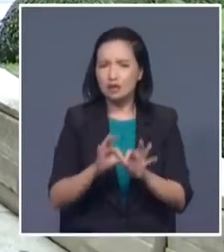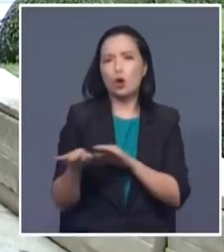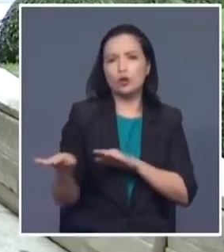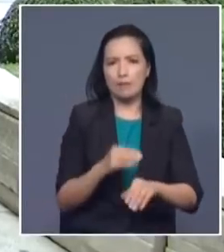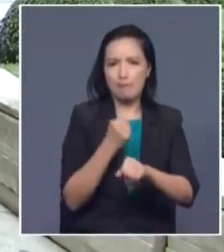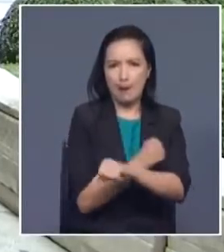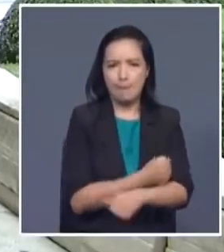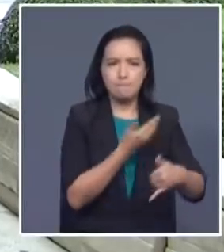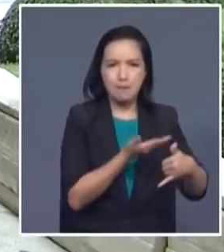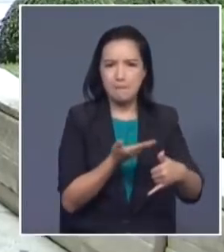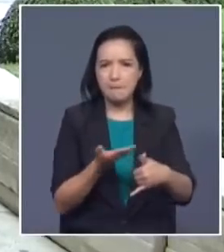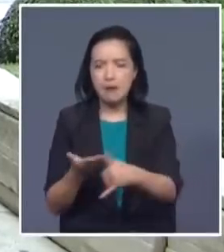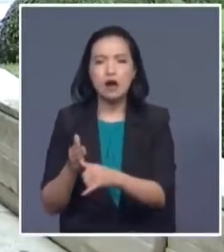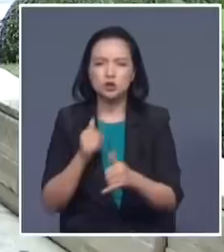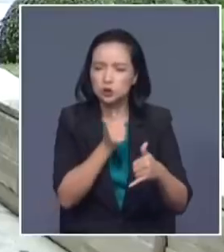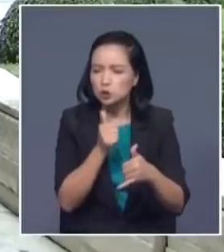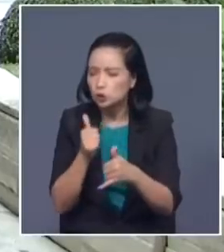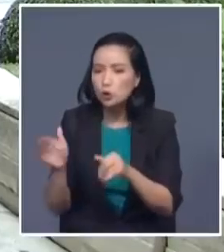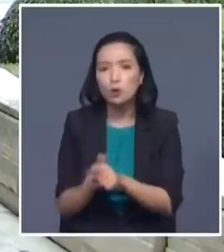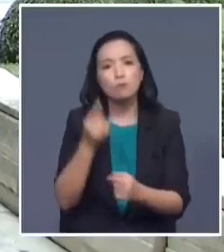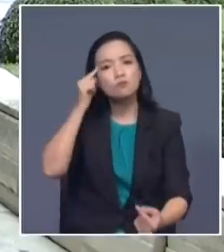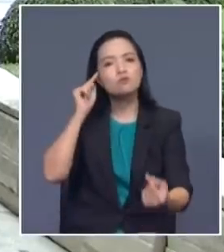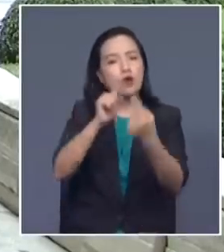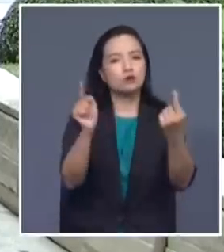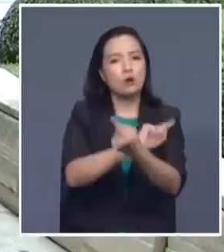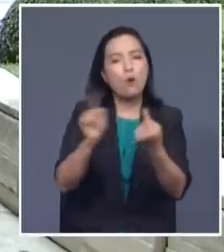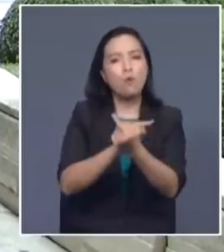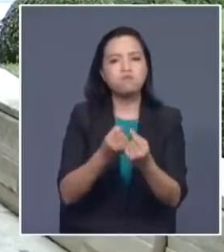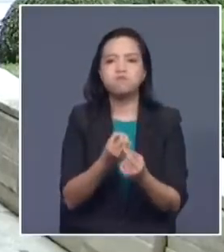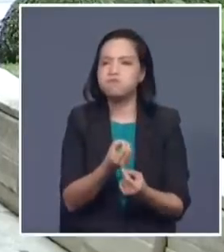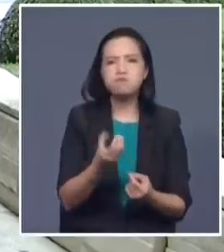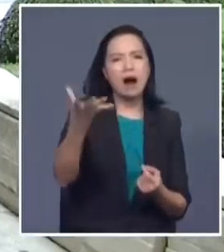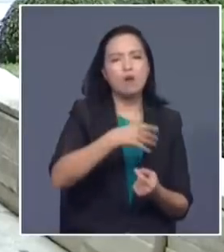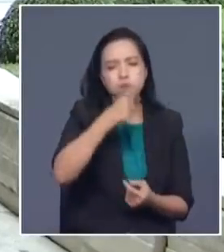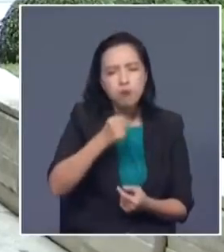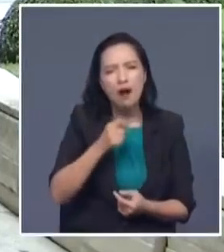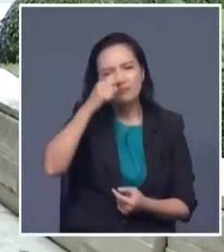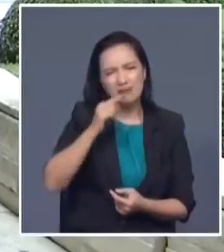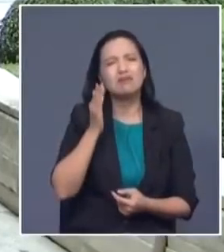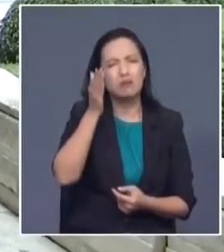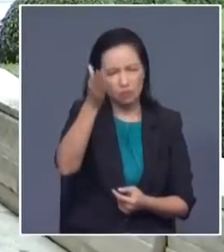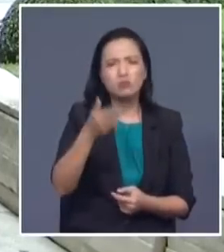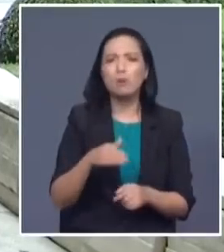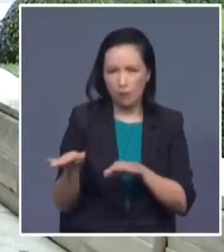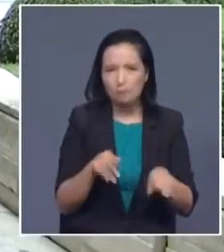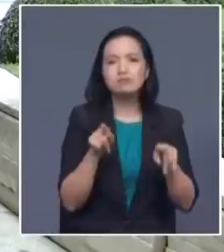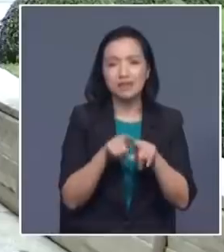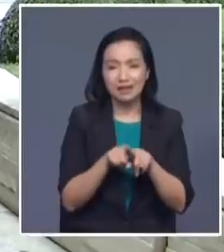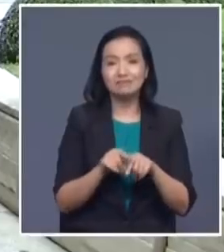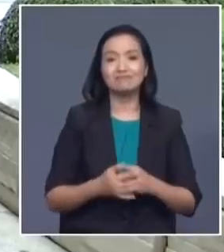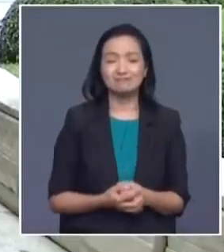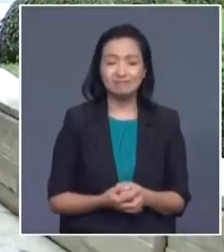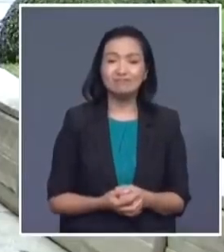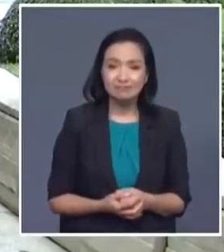ให้ครบในอีกหลายด้านเพื่อรองรับการเข้าสู่สังคมผู้สูงวัยของไทยในอนาคตอีกไม่กี่ปีข้างหน้าด้วยนะครับ